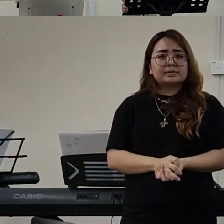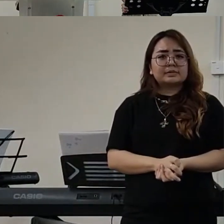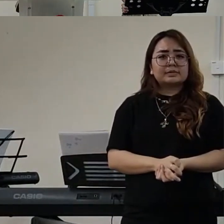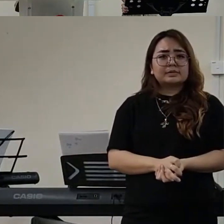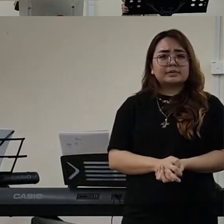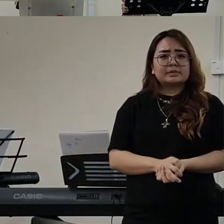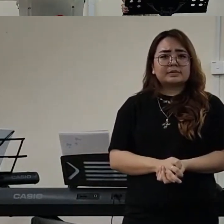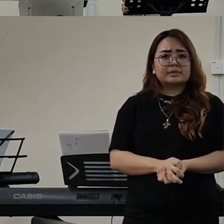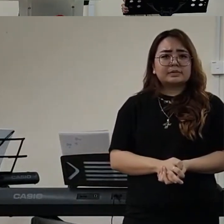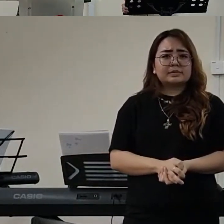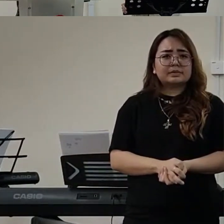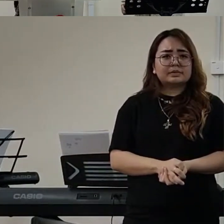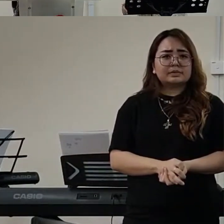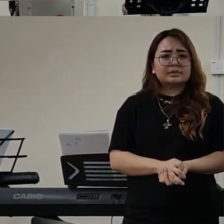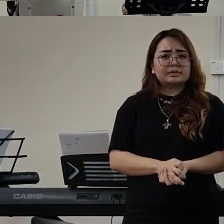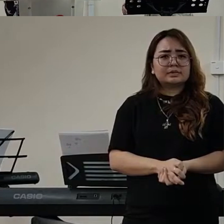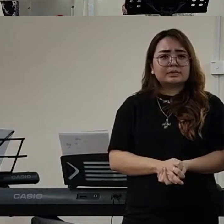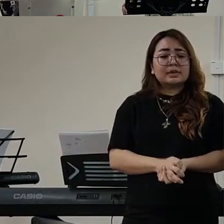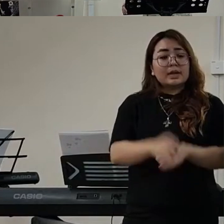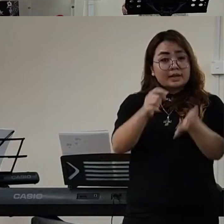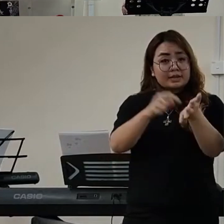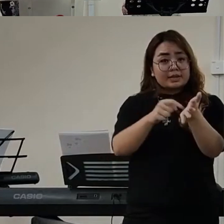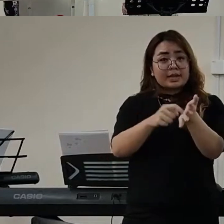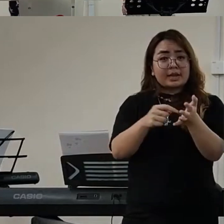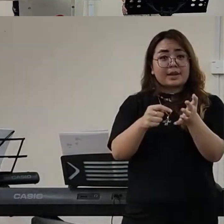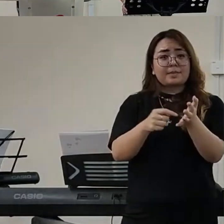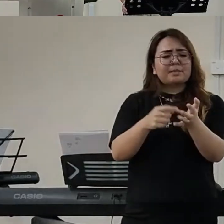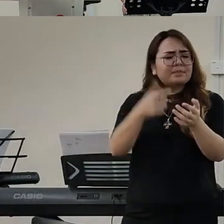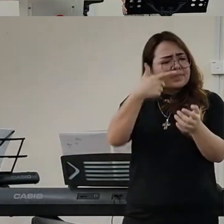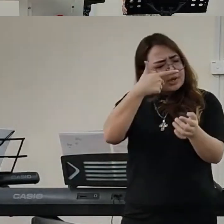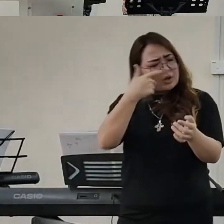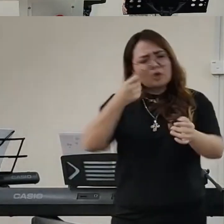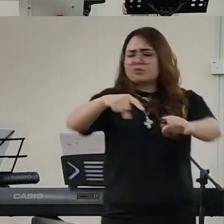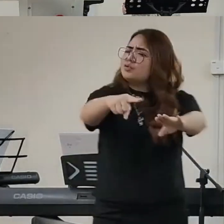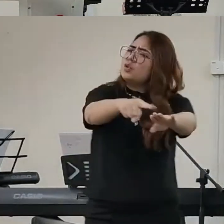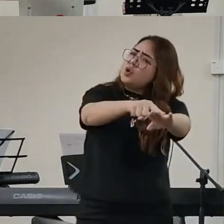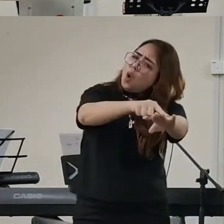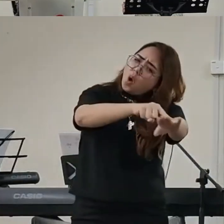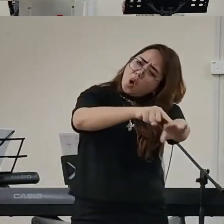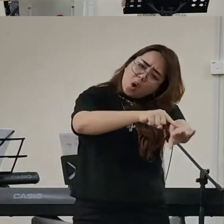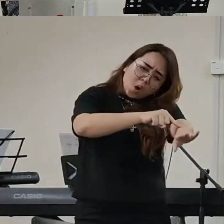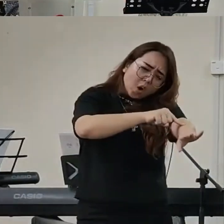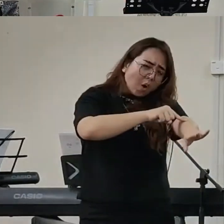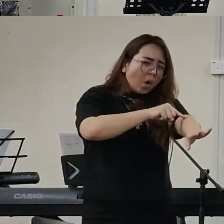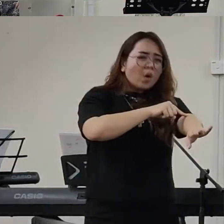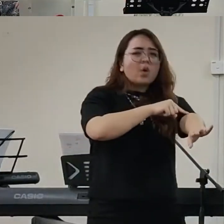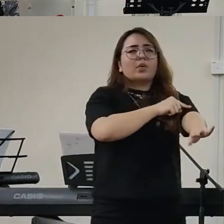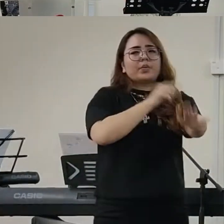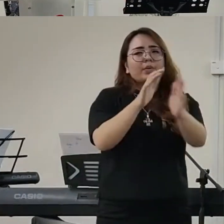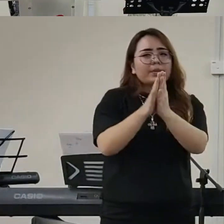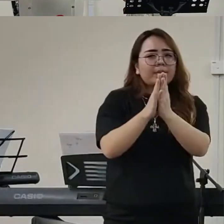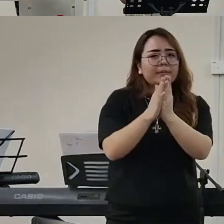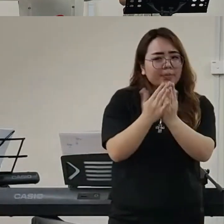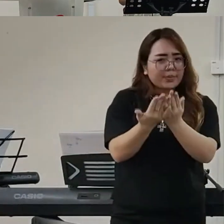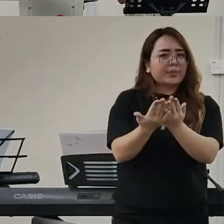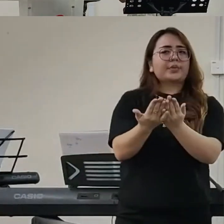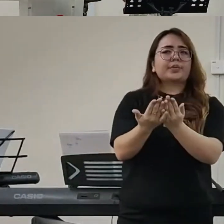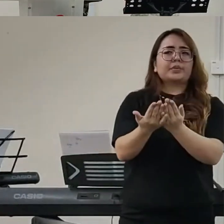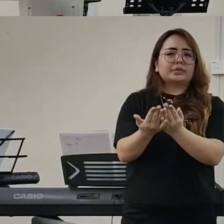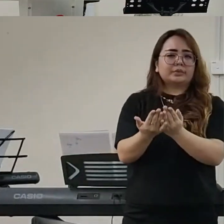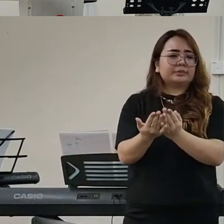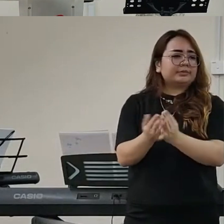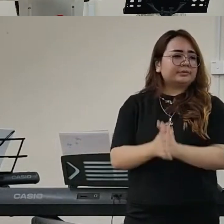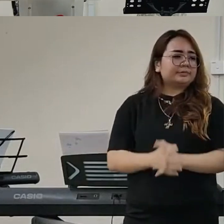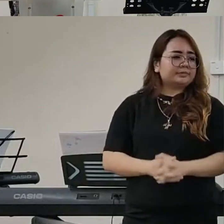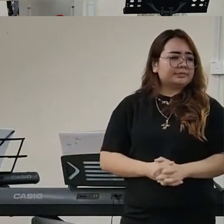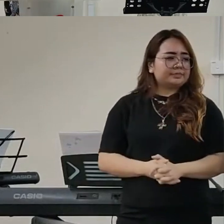they are called minor. That's one of the reasons. 那其中一个原因为什么他们是就叫做这样子呢？因为他们